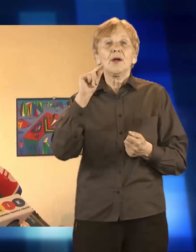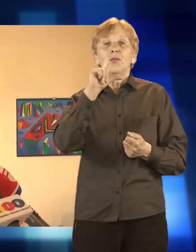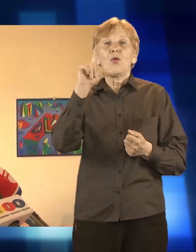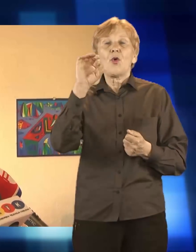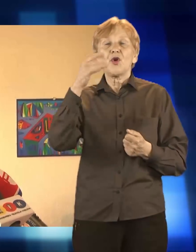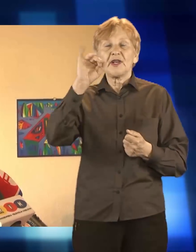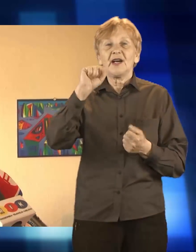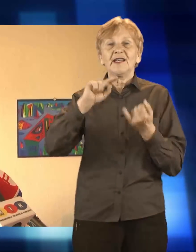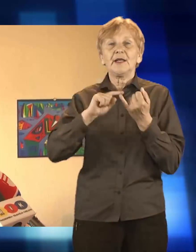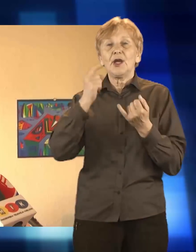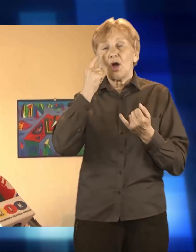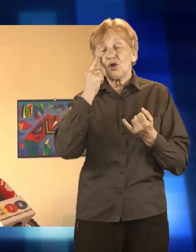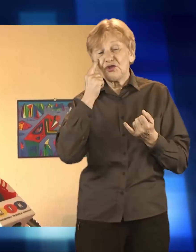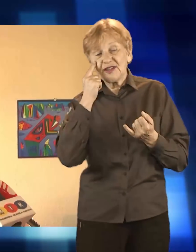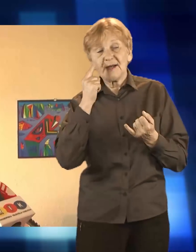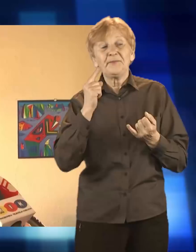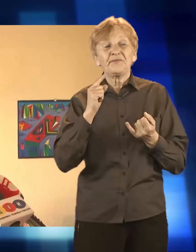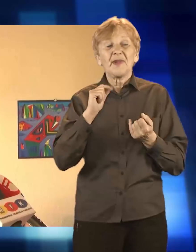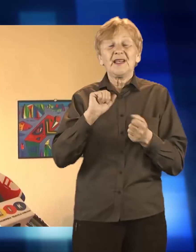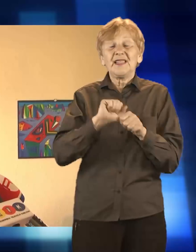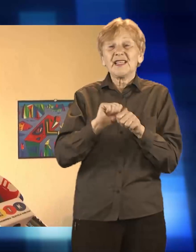Ocice jest jedną z ważniejszych linii w mieście.